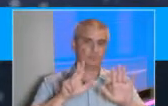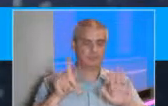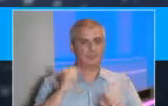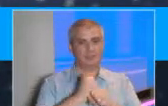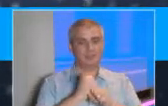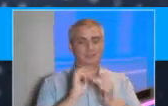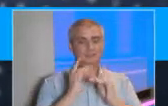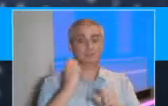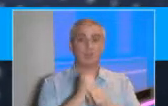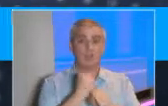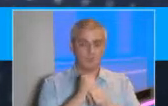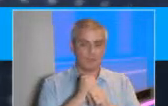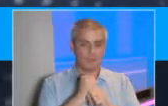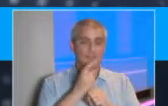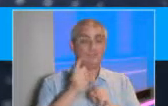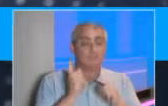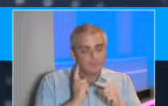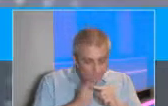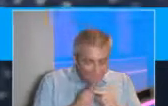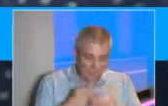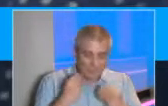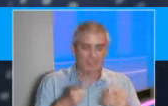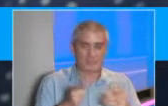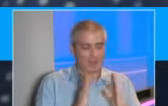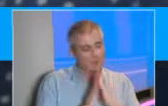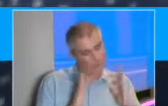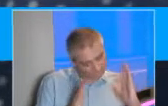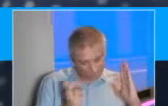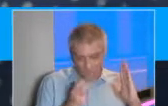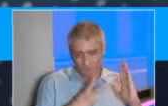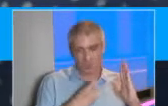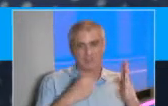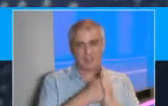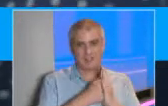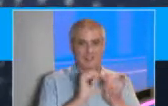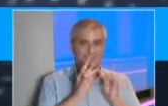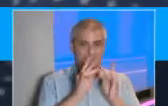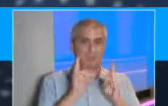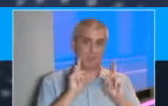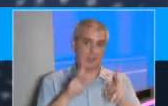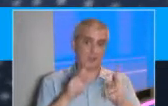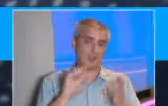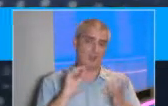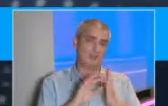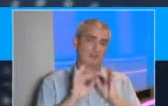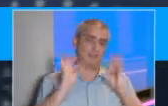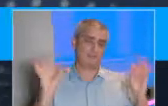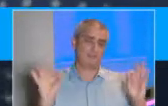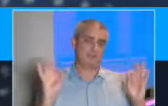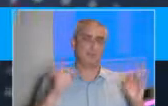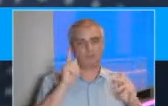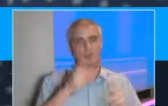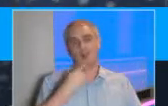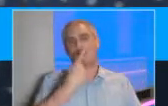תלך להחליט סכסוך עבודה. זה בדיוק ייתן לה את השבועיים עד שהסכסוך יכול להיפתח, מה שנקרא, ואז היא